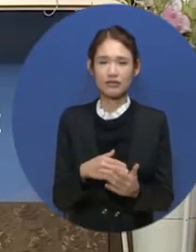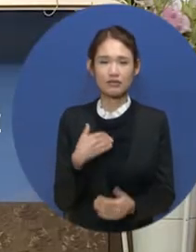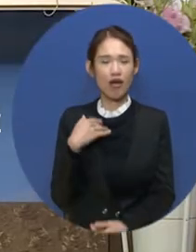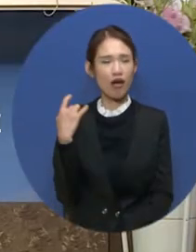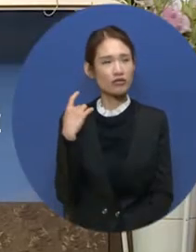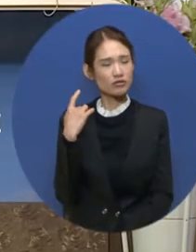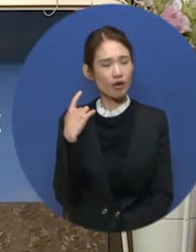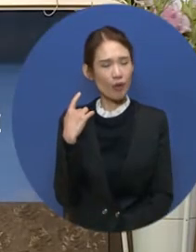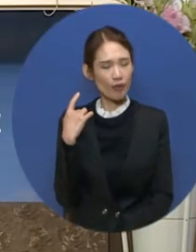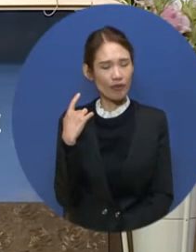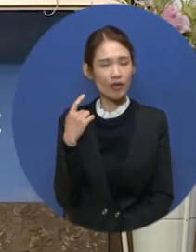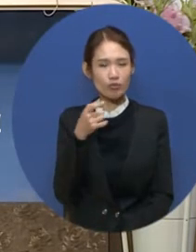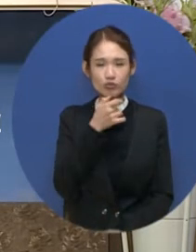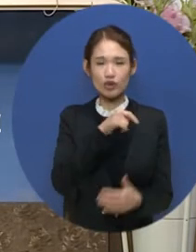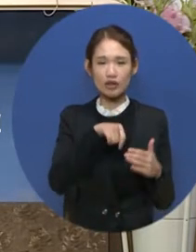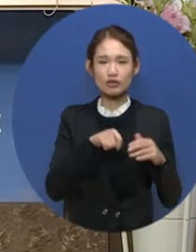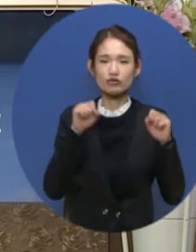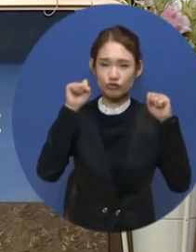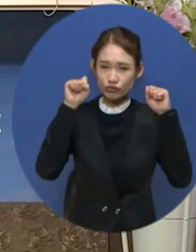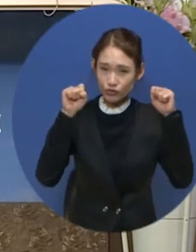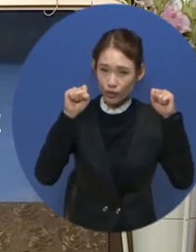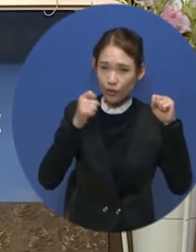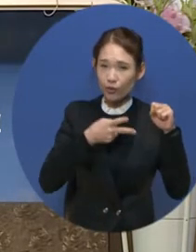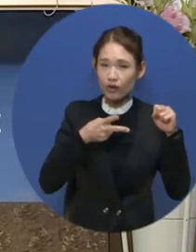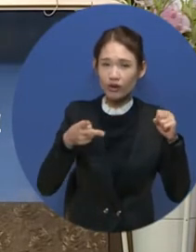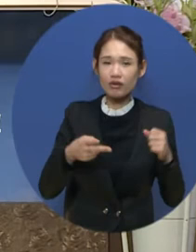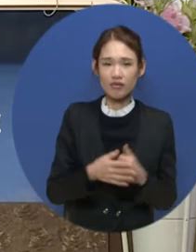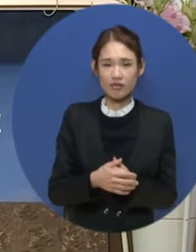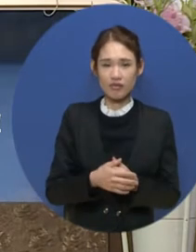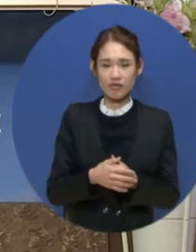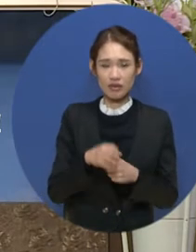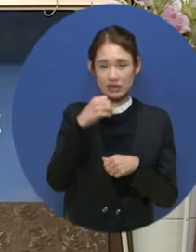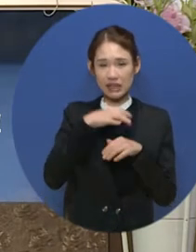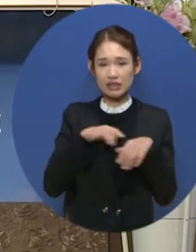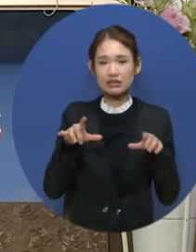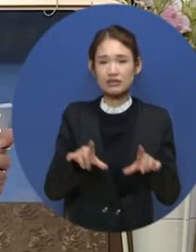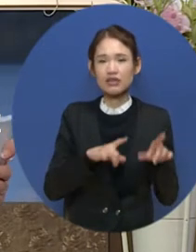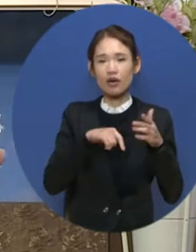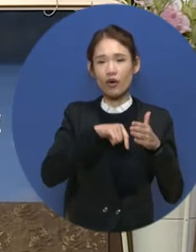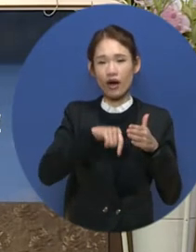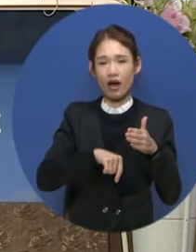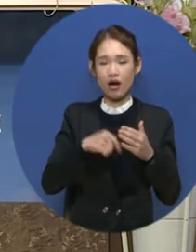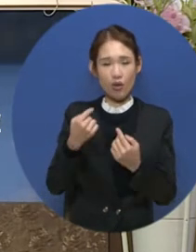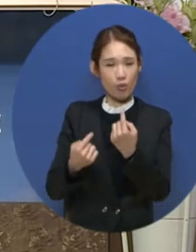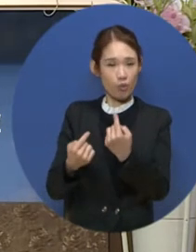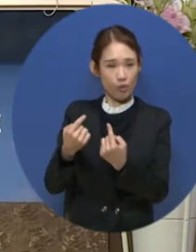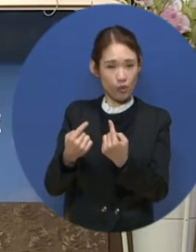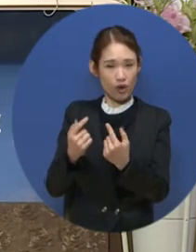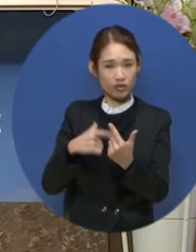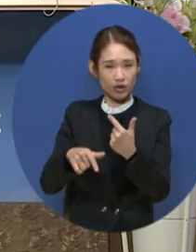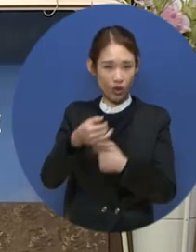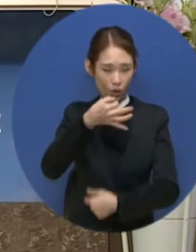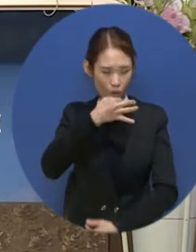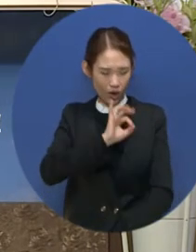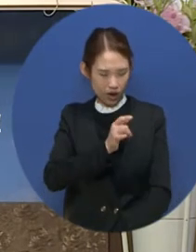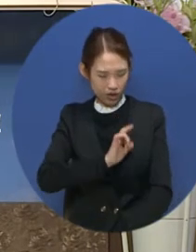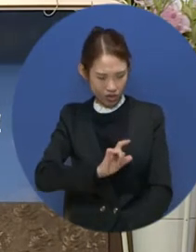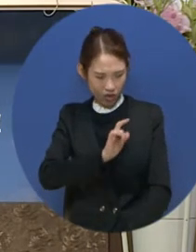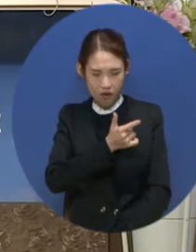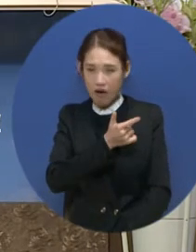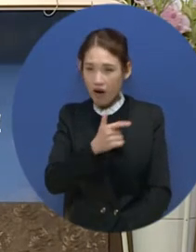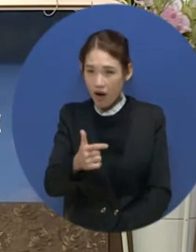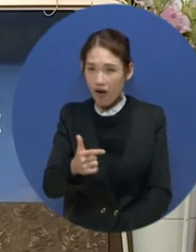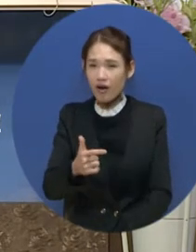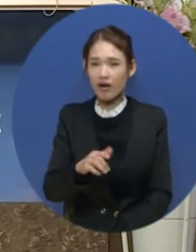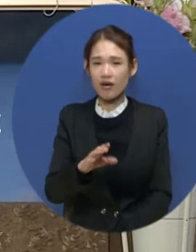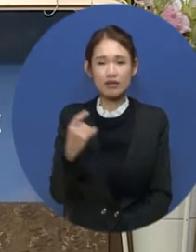듣기로 도 그물 속에서 운동을 하는게 냥이 일상 생활 속에서 하는 것보다 훨씬 효과가 더